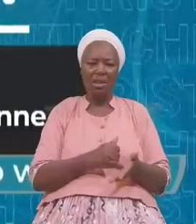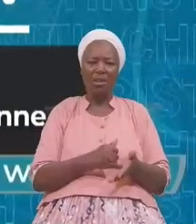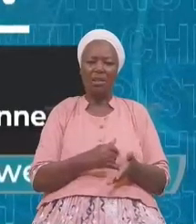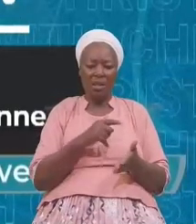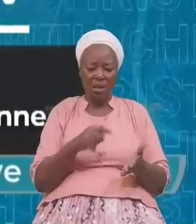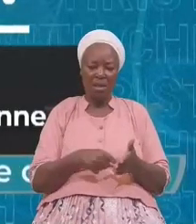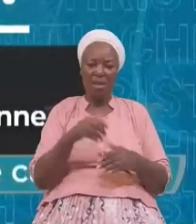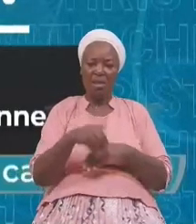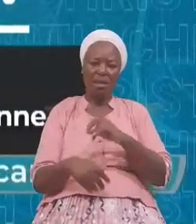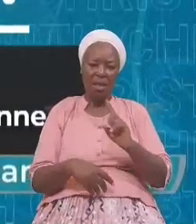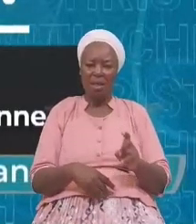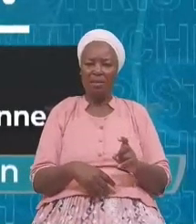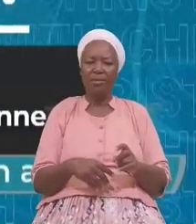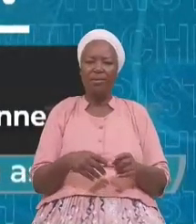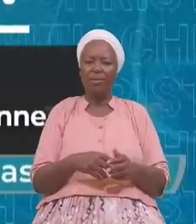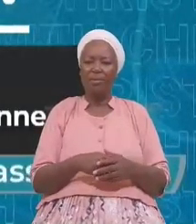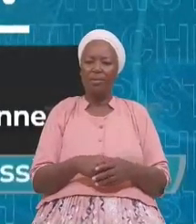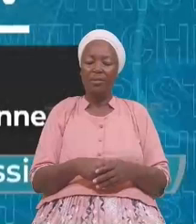prie et parle à Dieu.